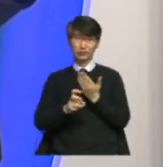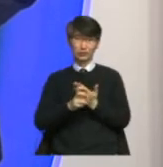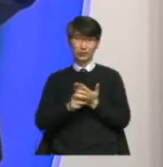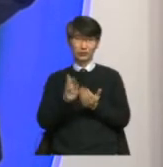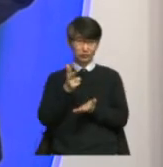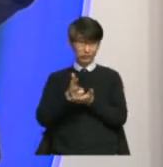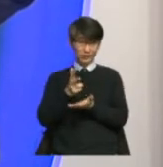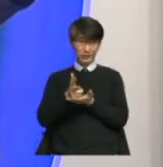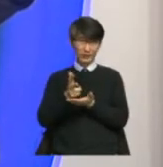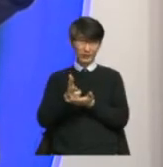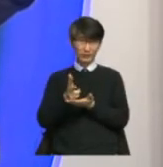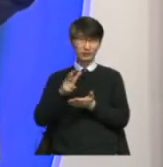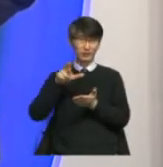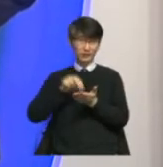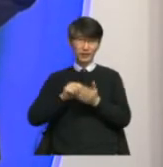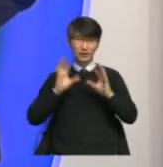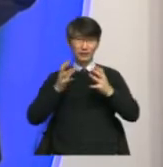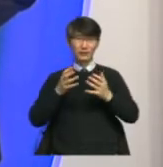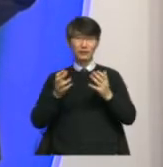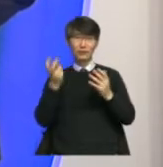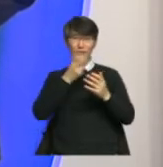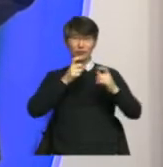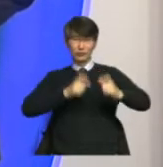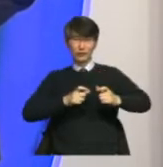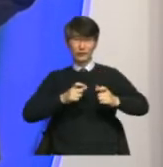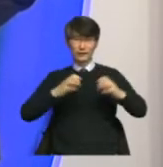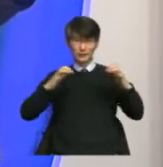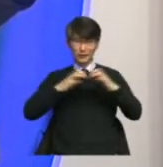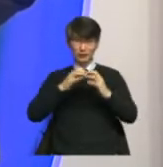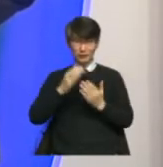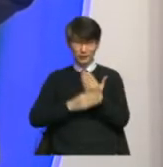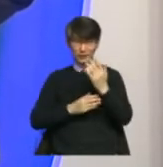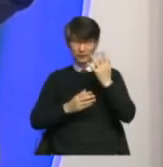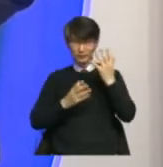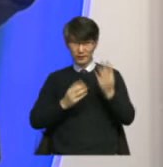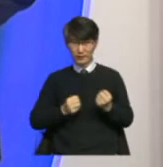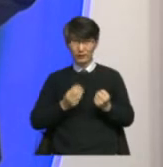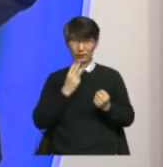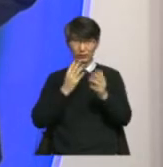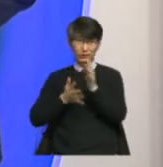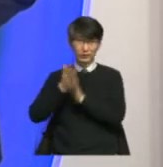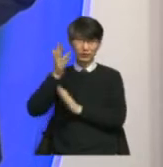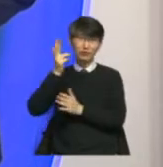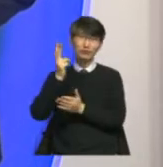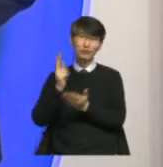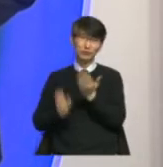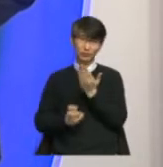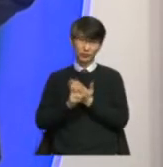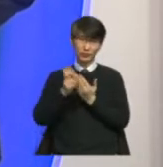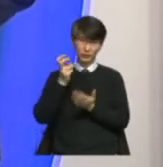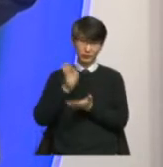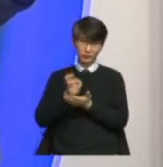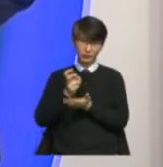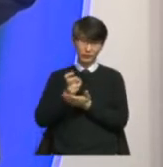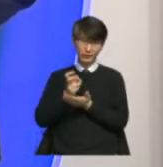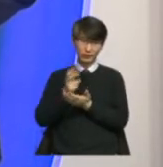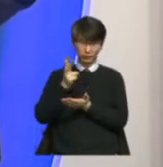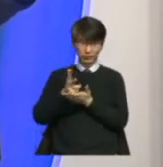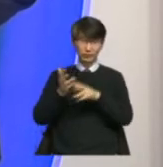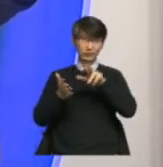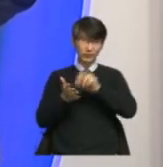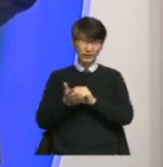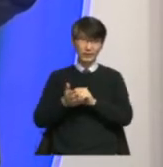입니다 어린이 보호구역에서 사고가 잇따르면서 서울시는 불법 주정차 된 차량을 주요 원인으로 보고